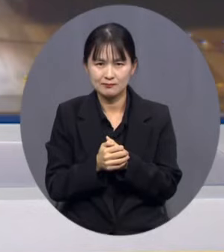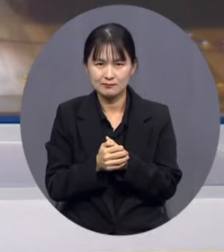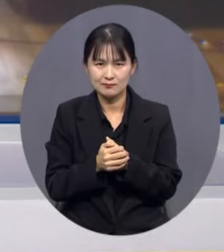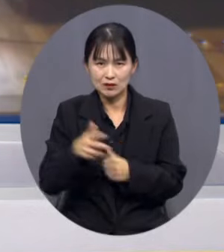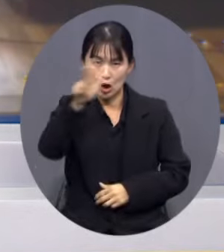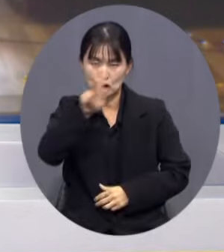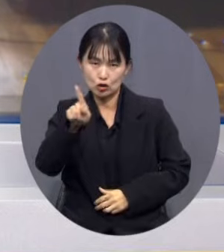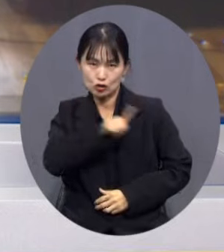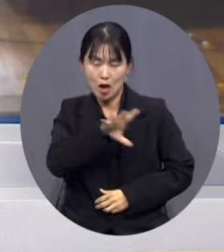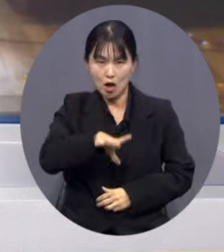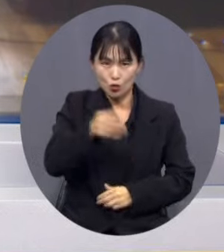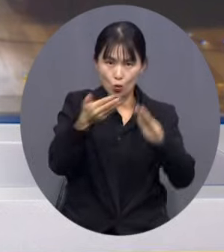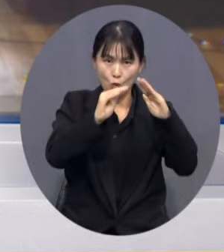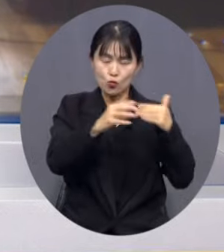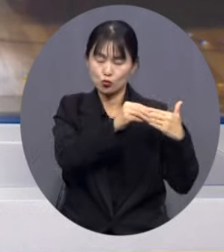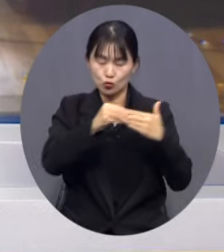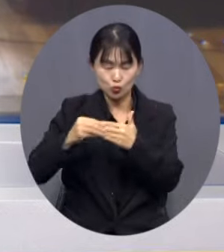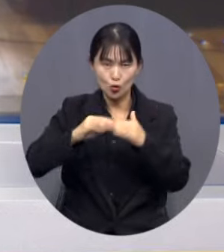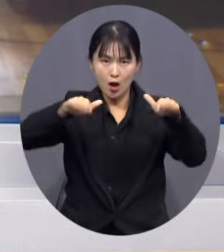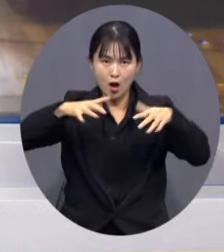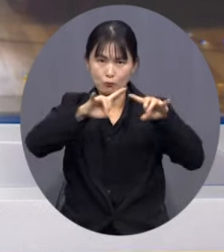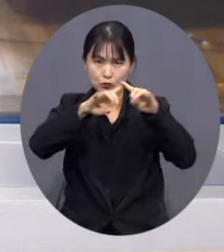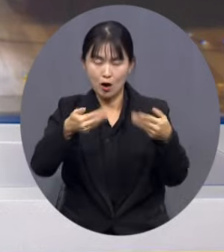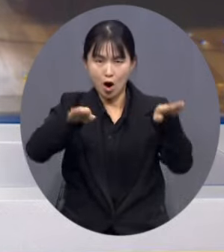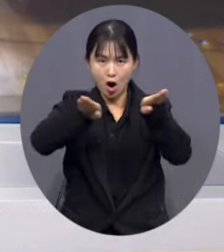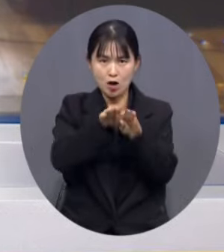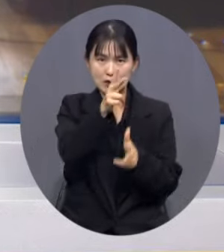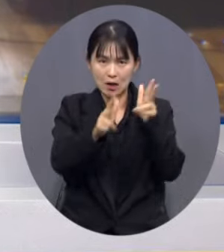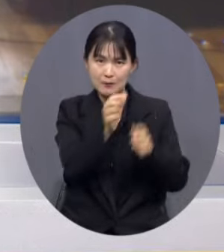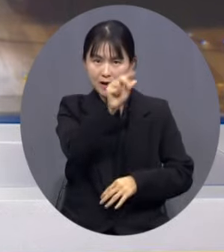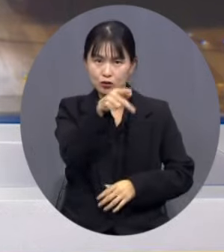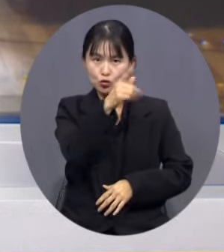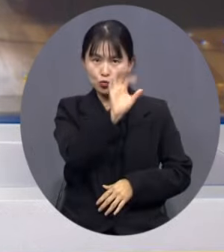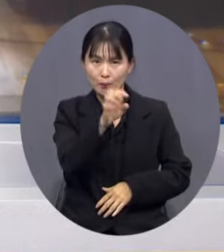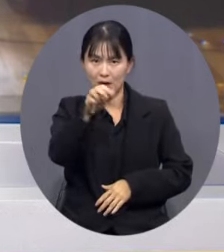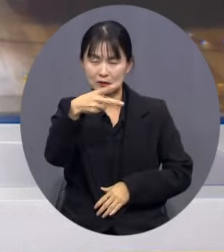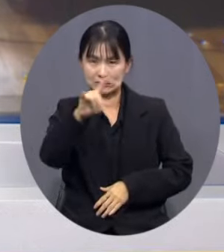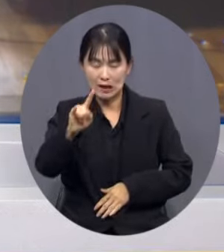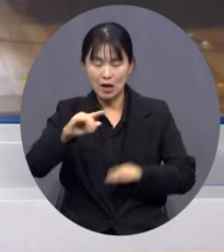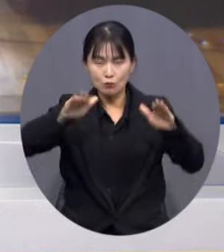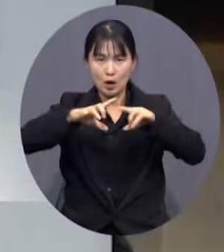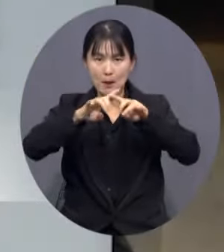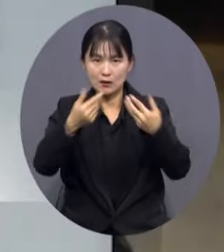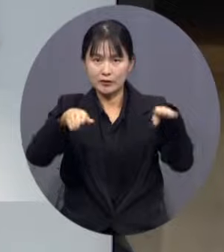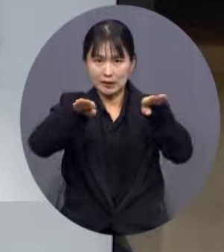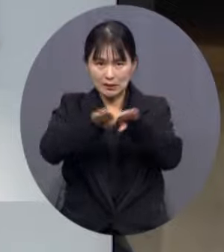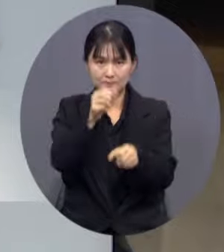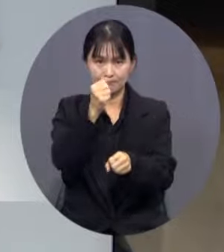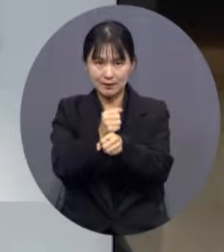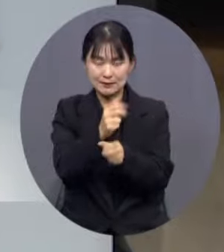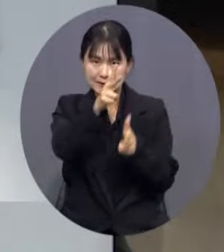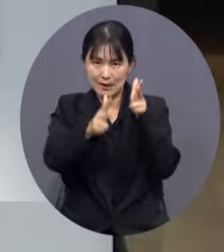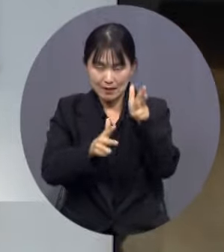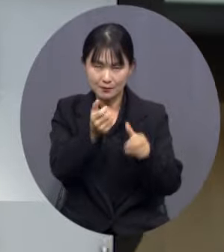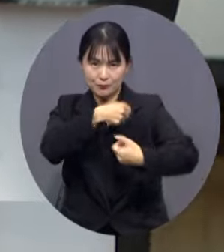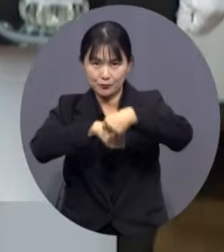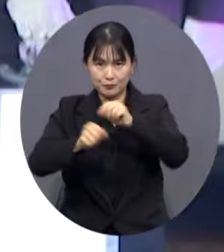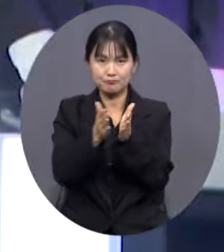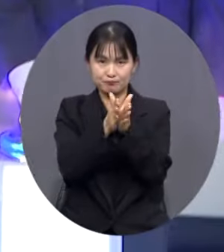전국 최초의 공공주도 해상풍력 사업인 제주 한동 평대 해상풍력발전단지 조성 사업이